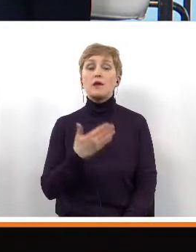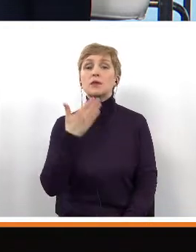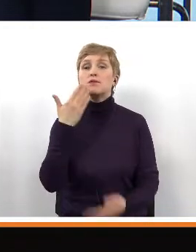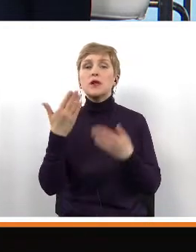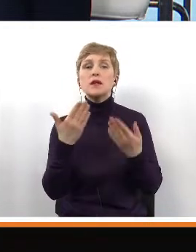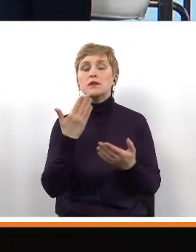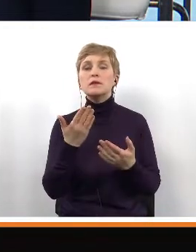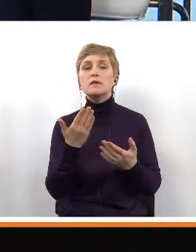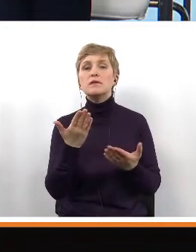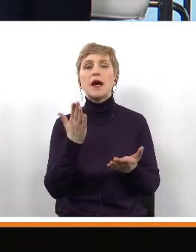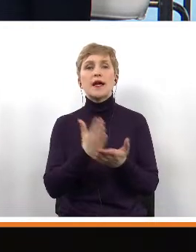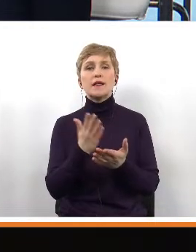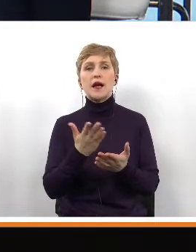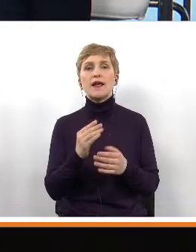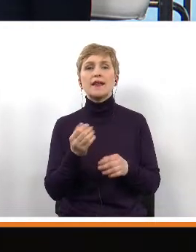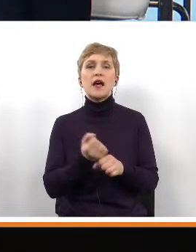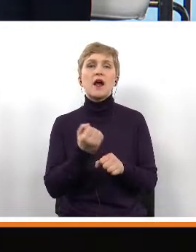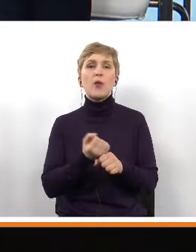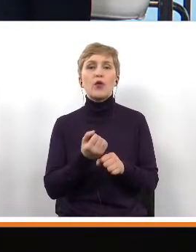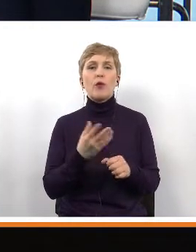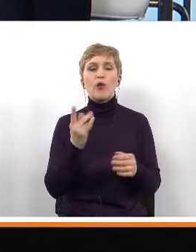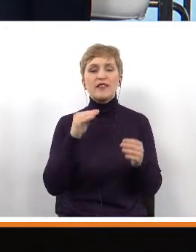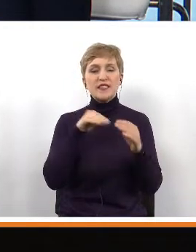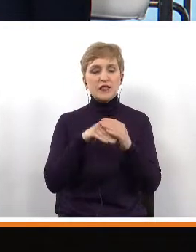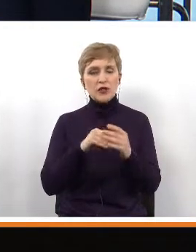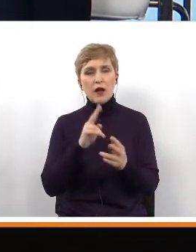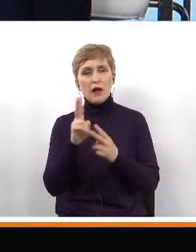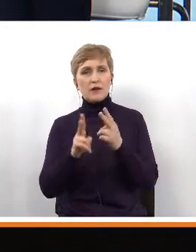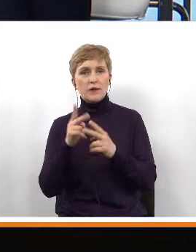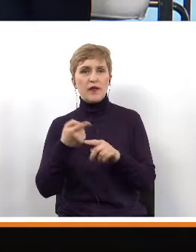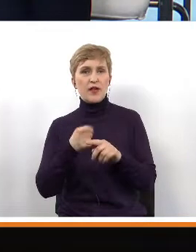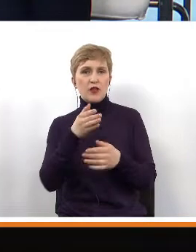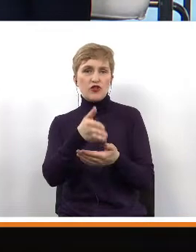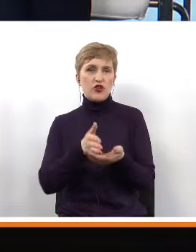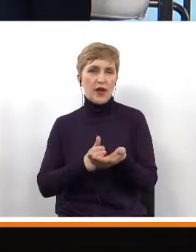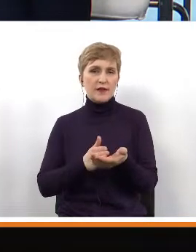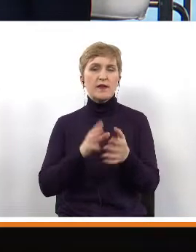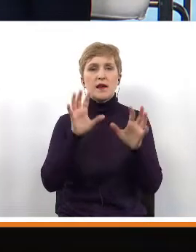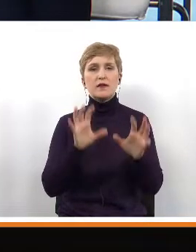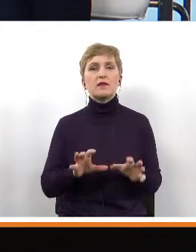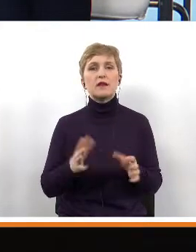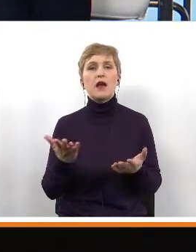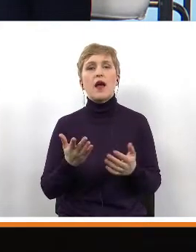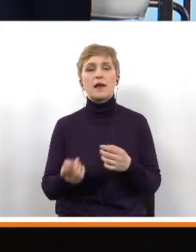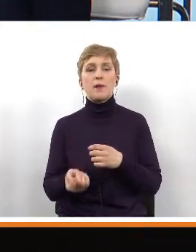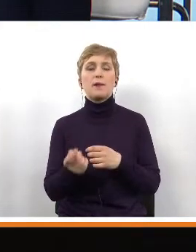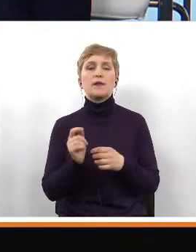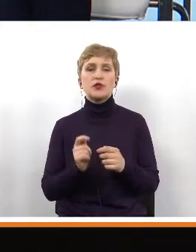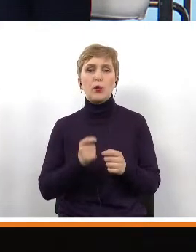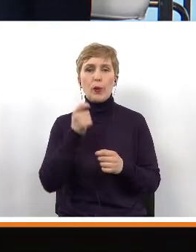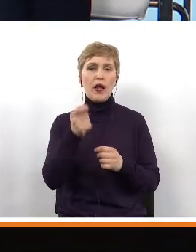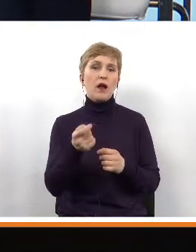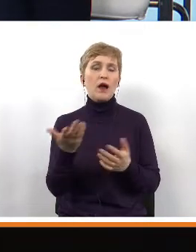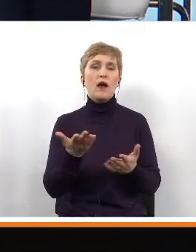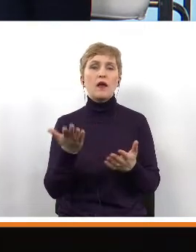спросить, есть ли какие-то вот наработки по поводу содержания изменений вот в этой части законодательных, какие они поступали и